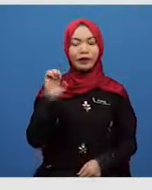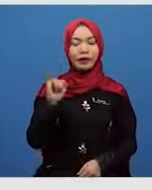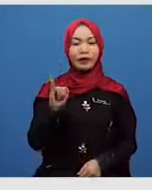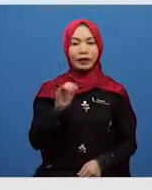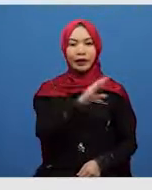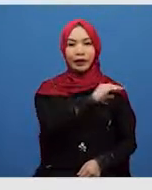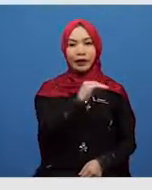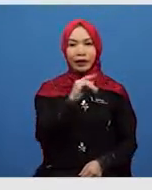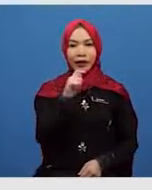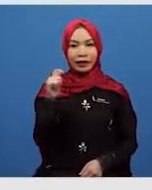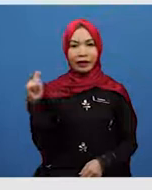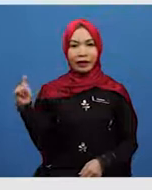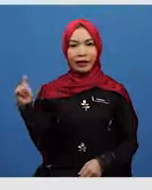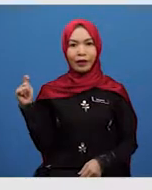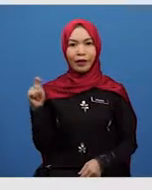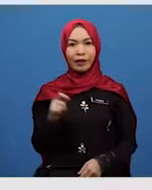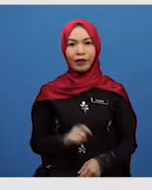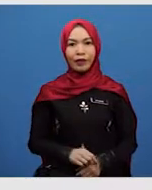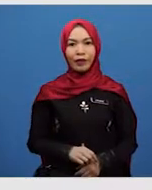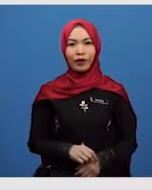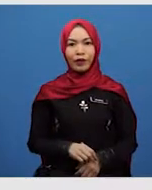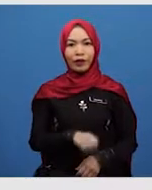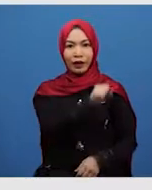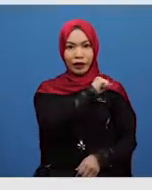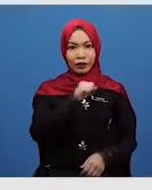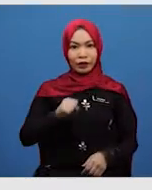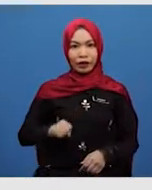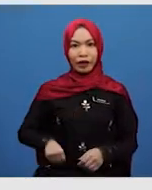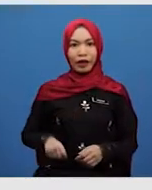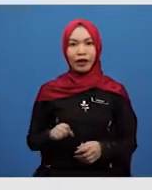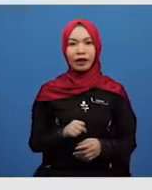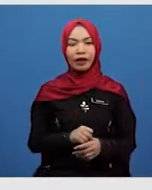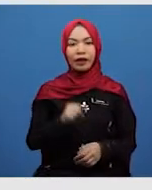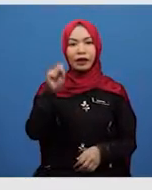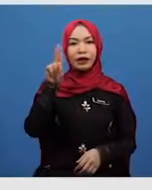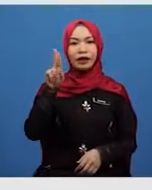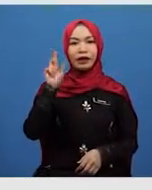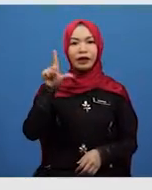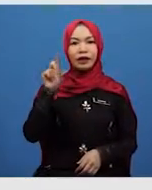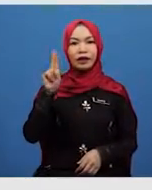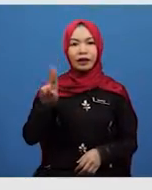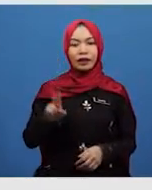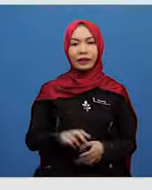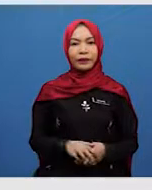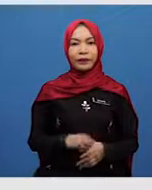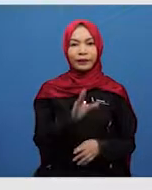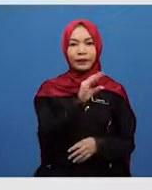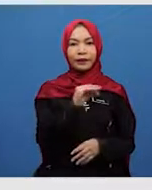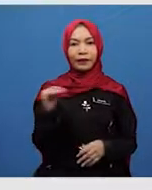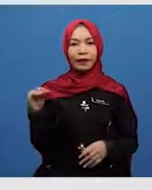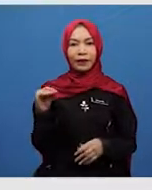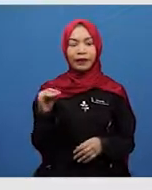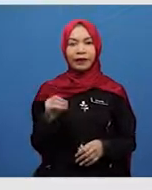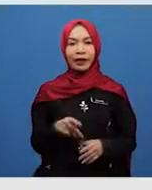dikuasai oleh Kesultanan Sulu tetap bila dijalankan oleh pembesar tempatan